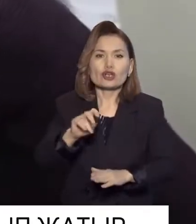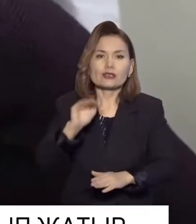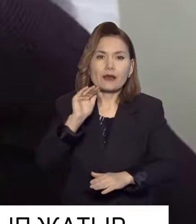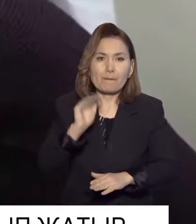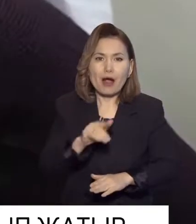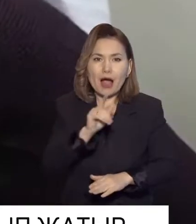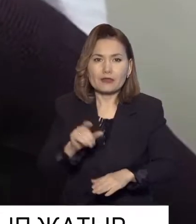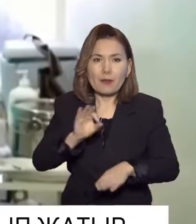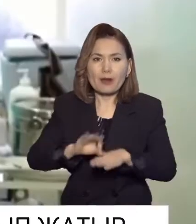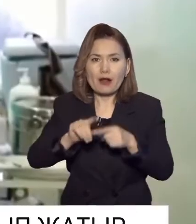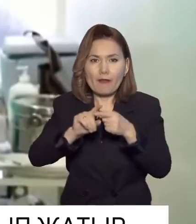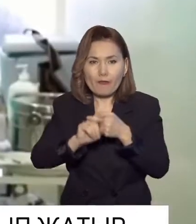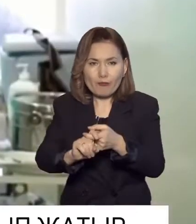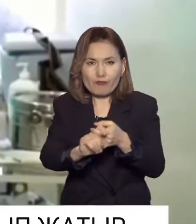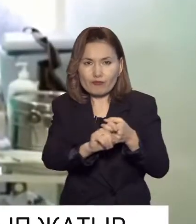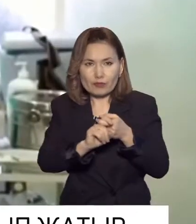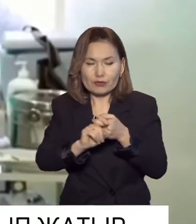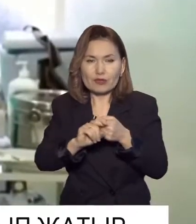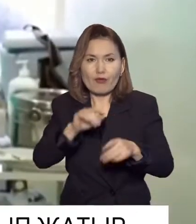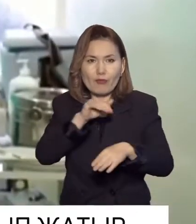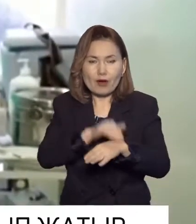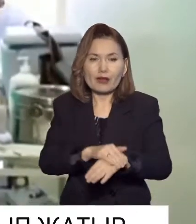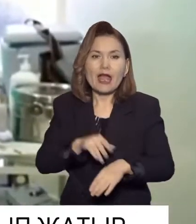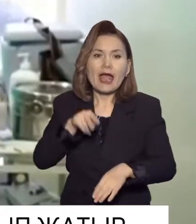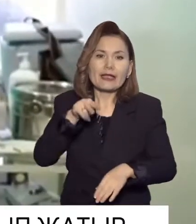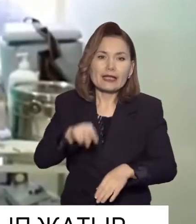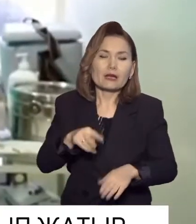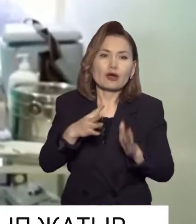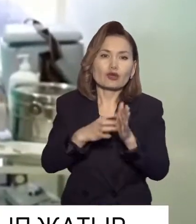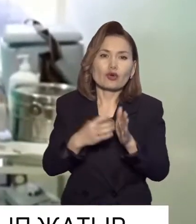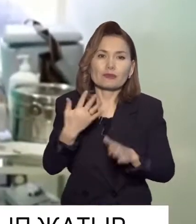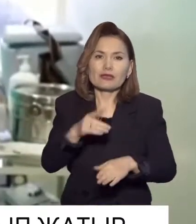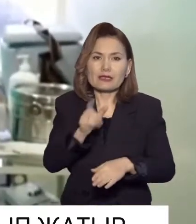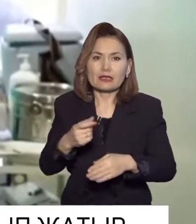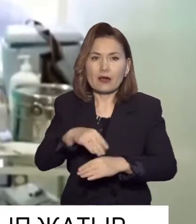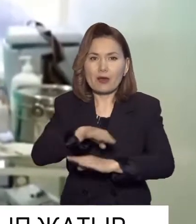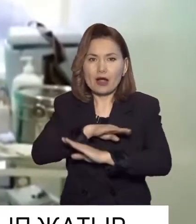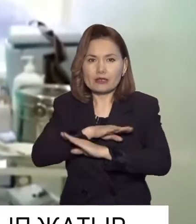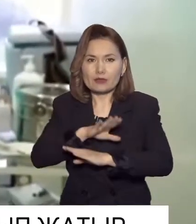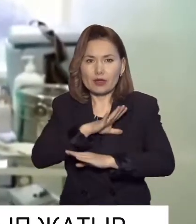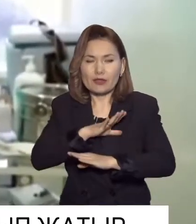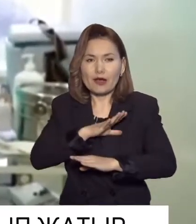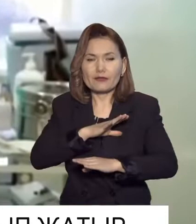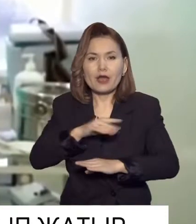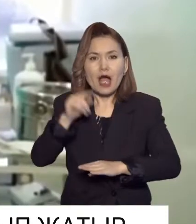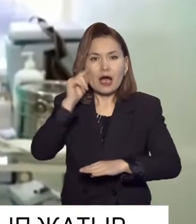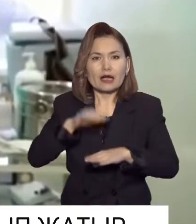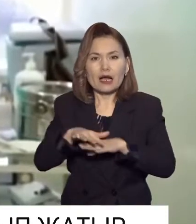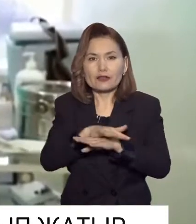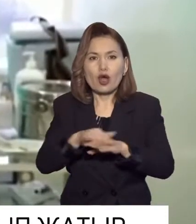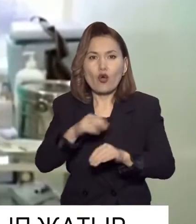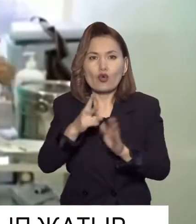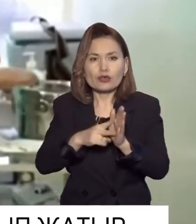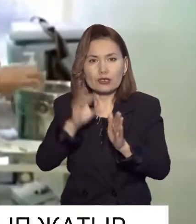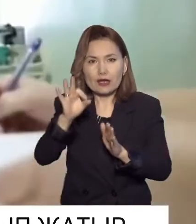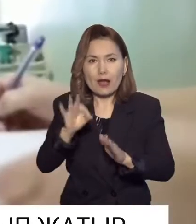200 мыңға жуық адам коронавирус жұқтырып, 2905 тұрғын қайтыс болған. Ел халқының 17%